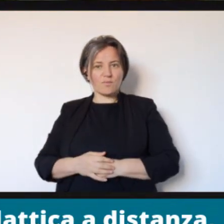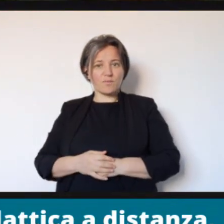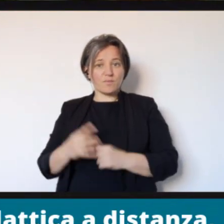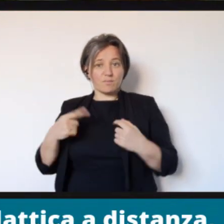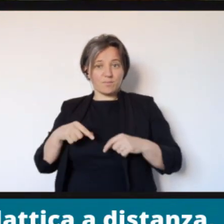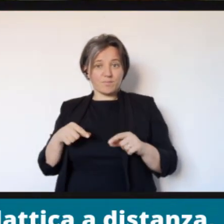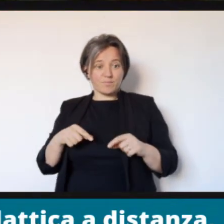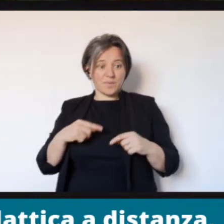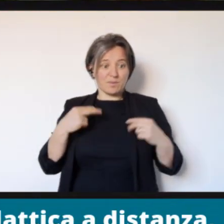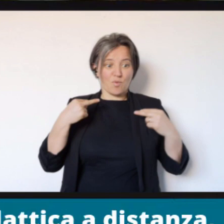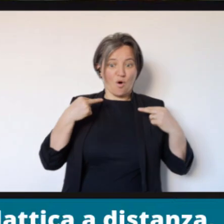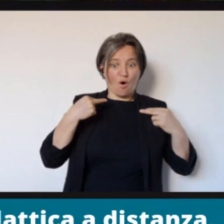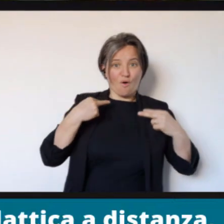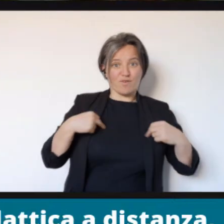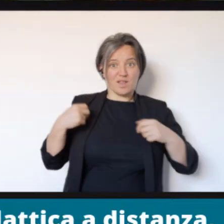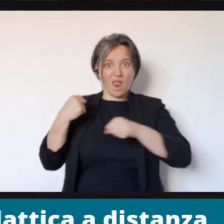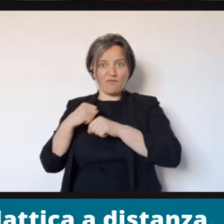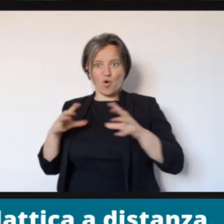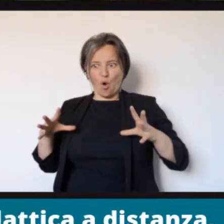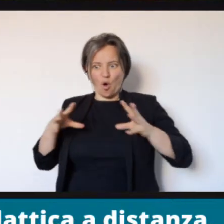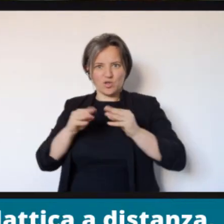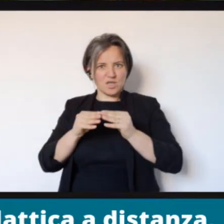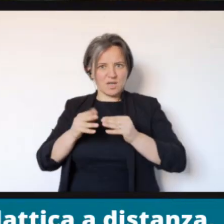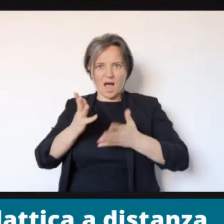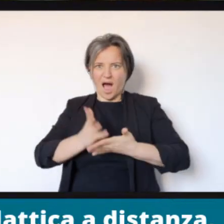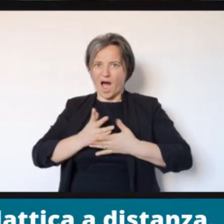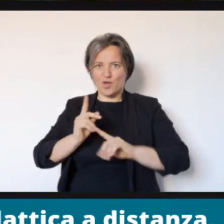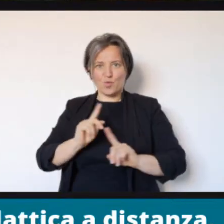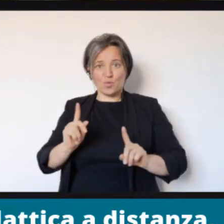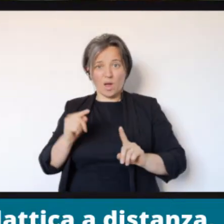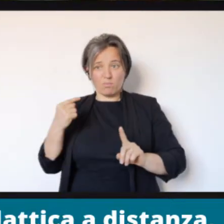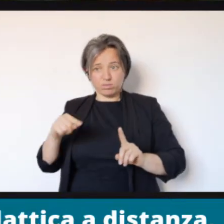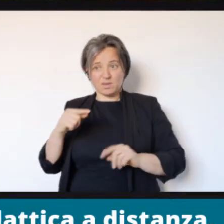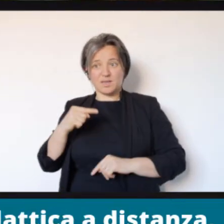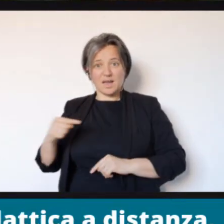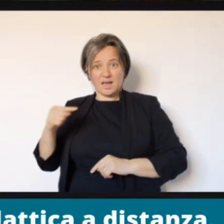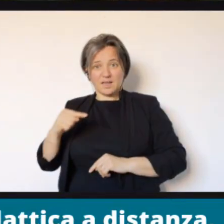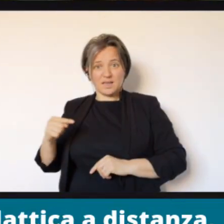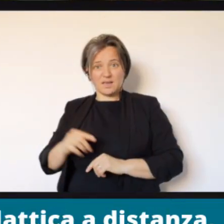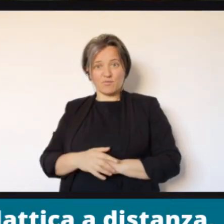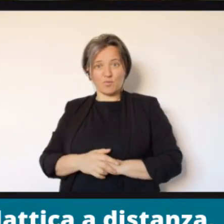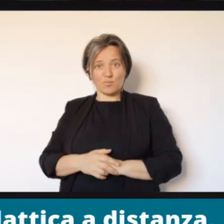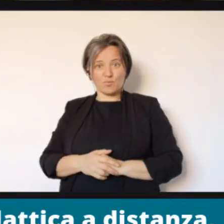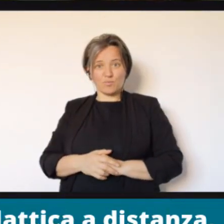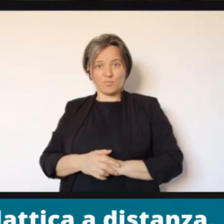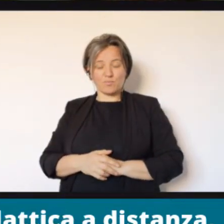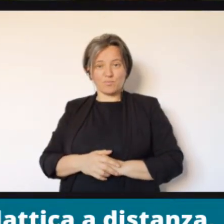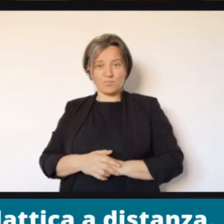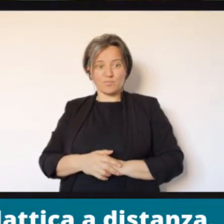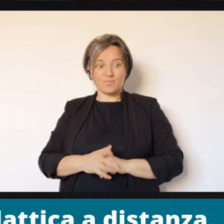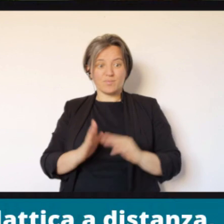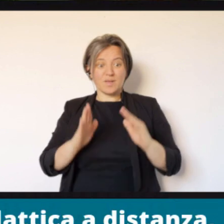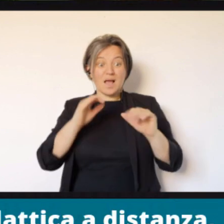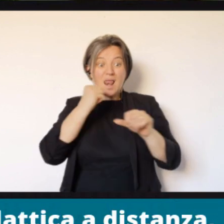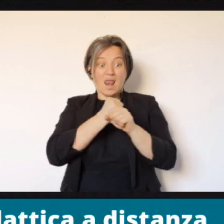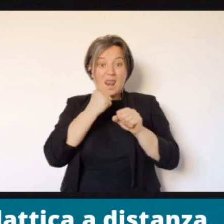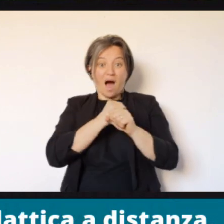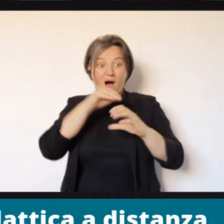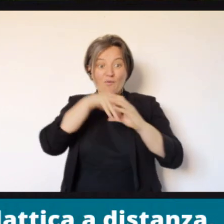conciliazione dei tempi. L'altro aspetto è un'invasione del tempo di lavoro nel tempo della